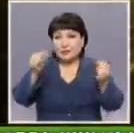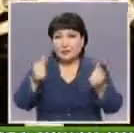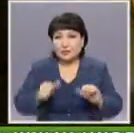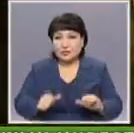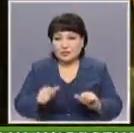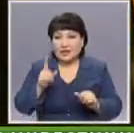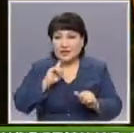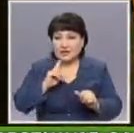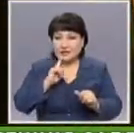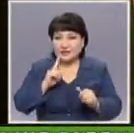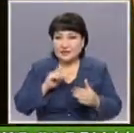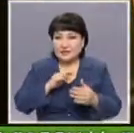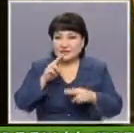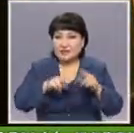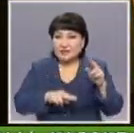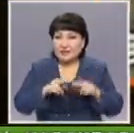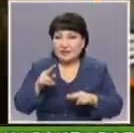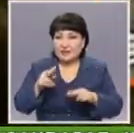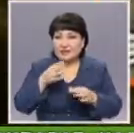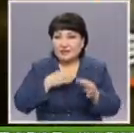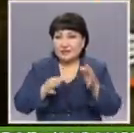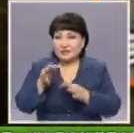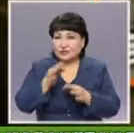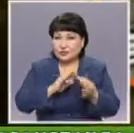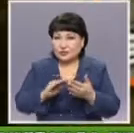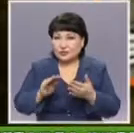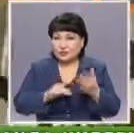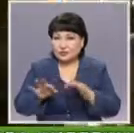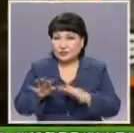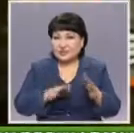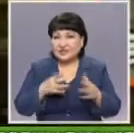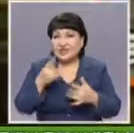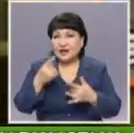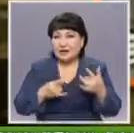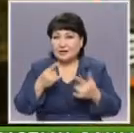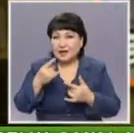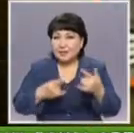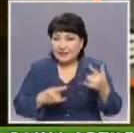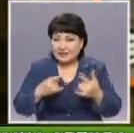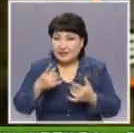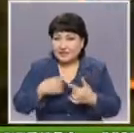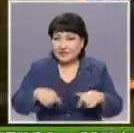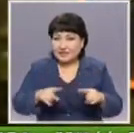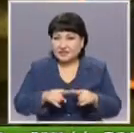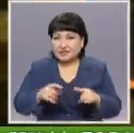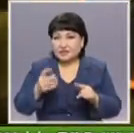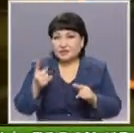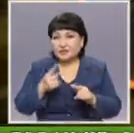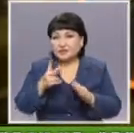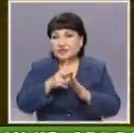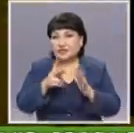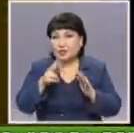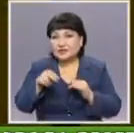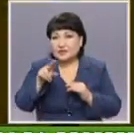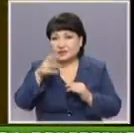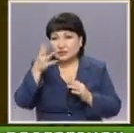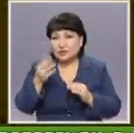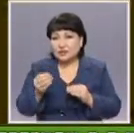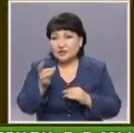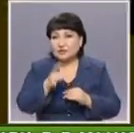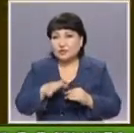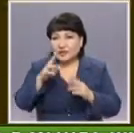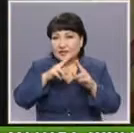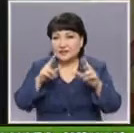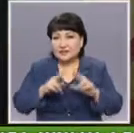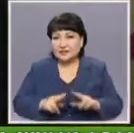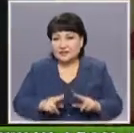келіссөздер жүргізілуде. Бұдан бөлек, біздің арнаның ұйымдастыруымен 3-ші желтоқсан күні Республика сарайында аты мәшһүр Дос